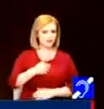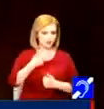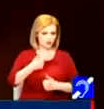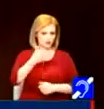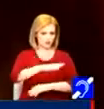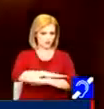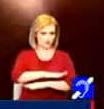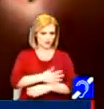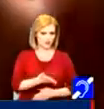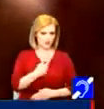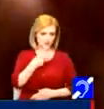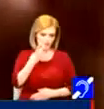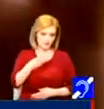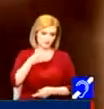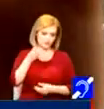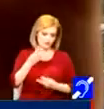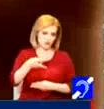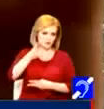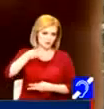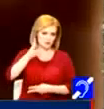loc aici o slujbă de pădămire.